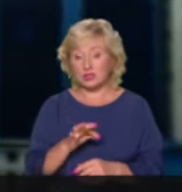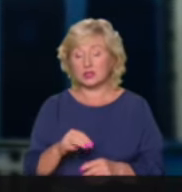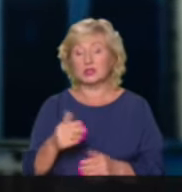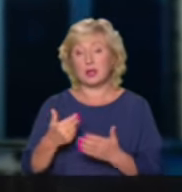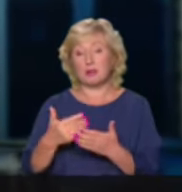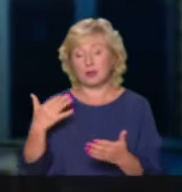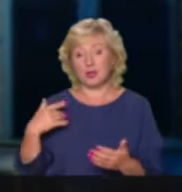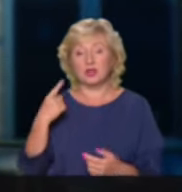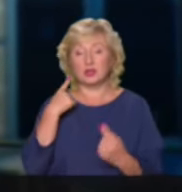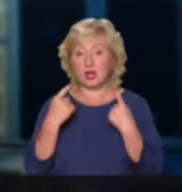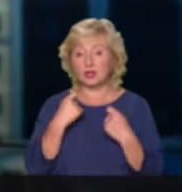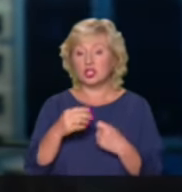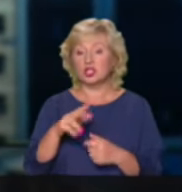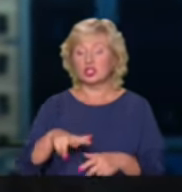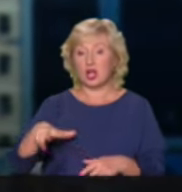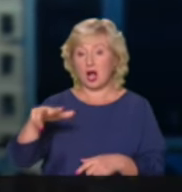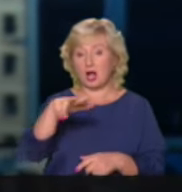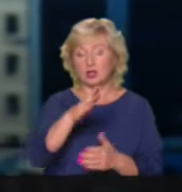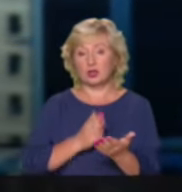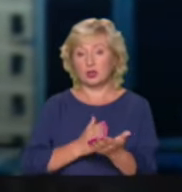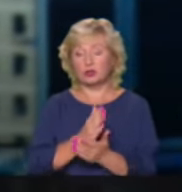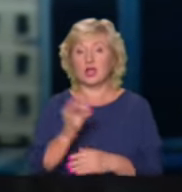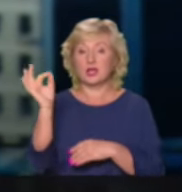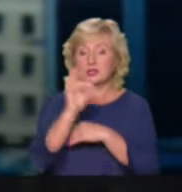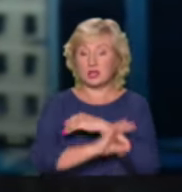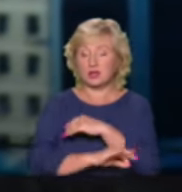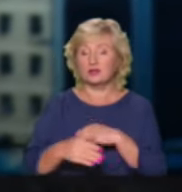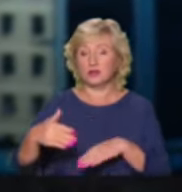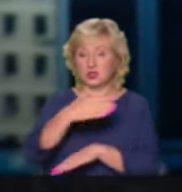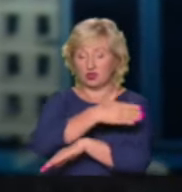даними, далі шахет продовжив рух на захід уздовж білорусько-українського кордону.